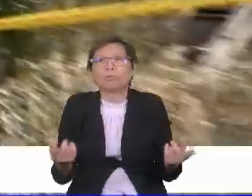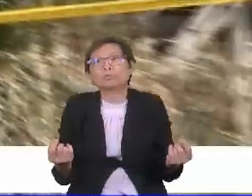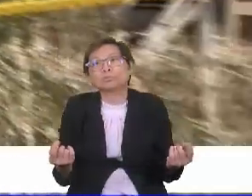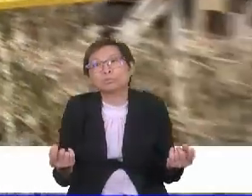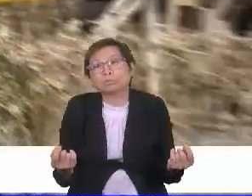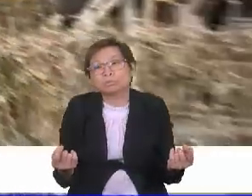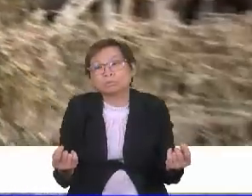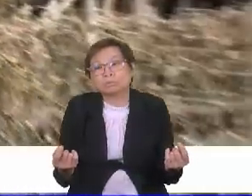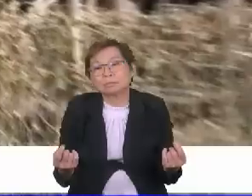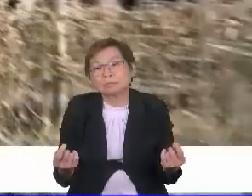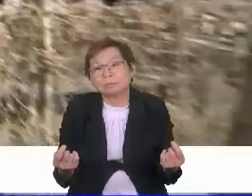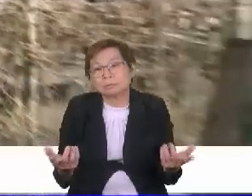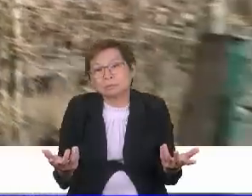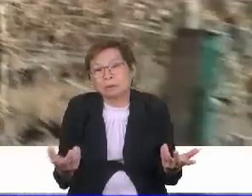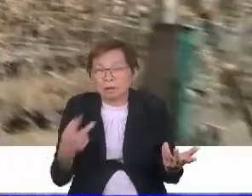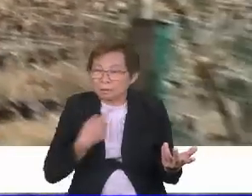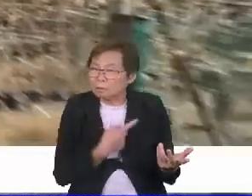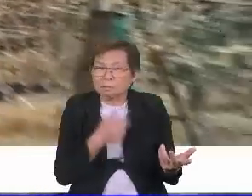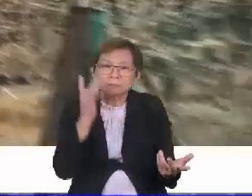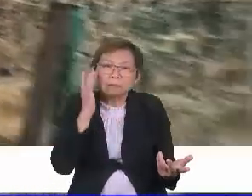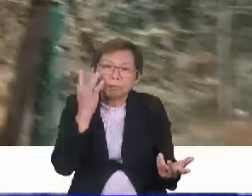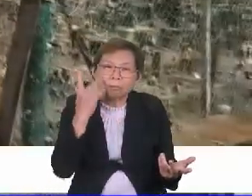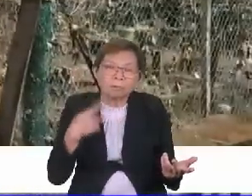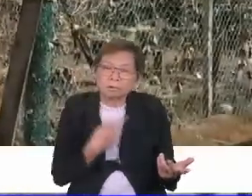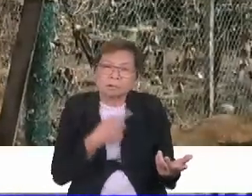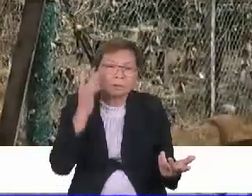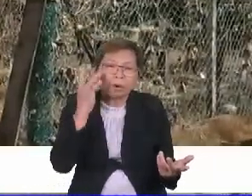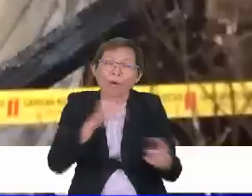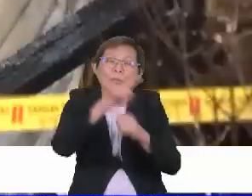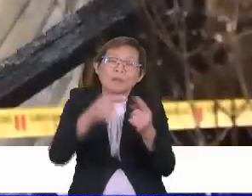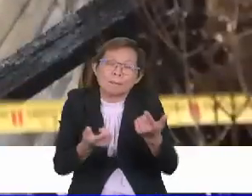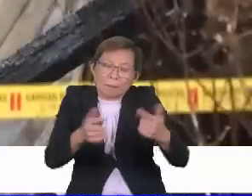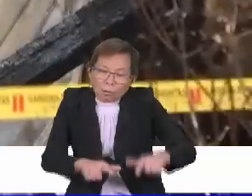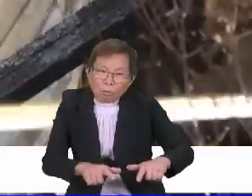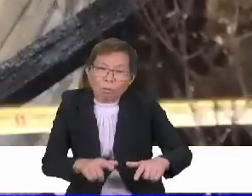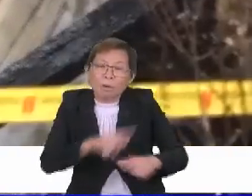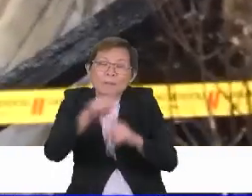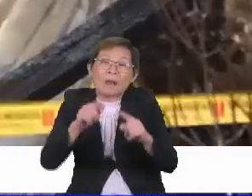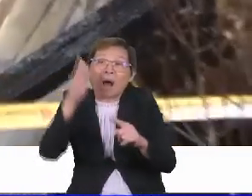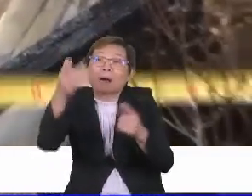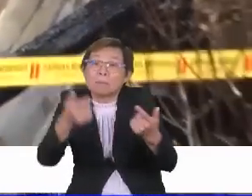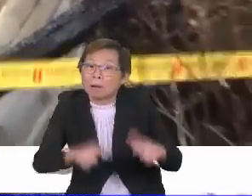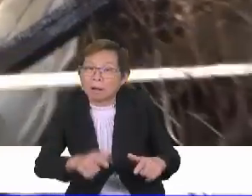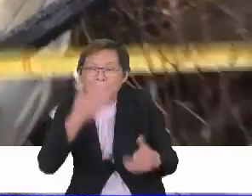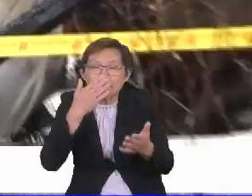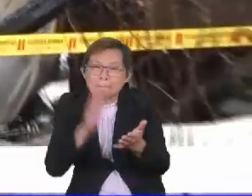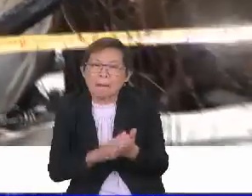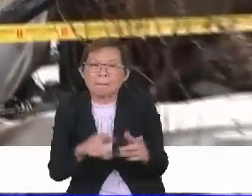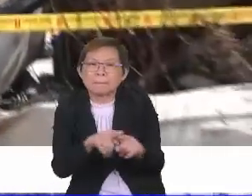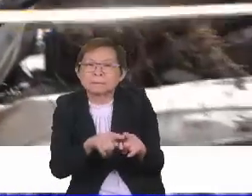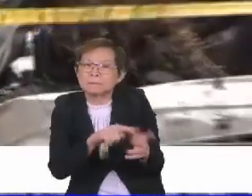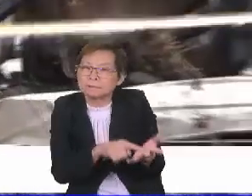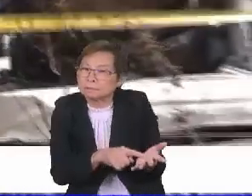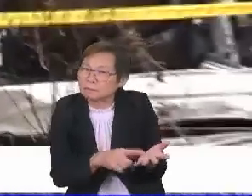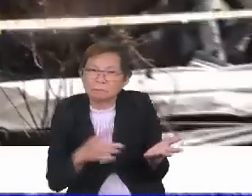buat kita tidak tahu bila akan berlaku musibah yang sebegini